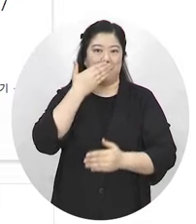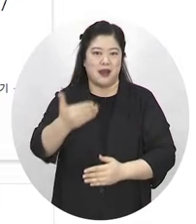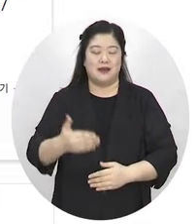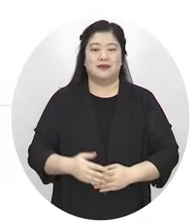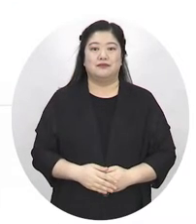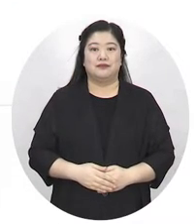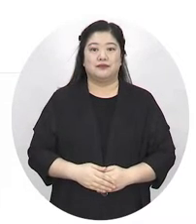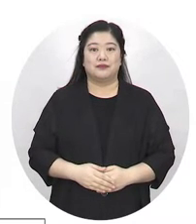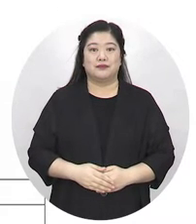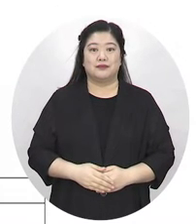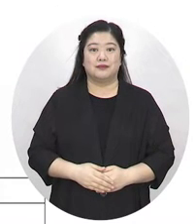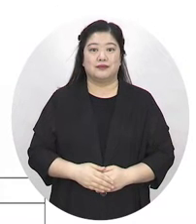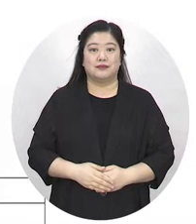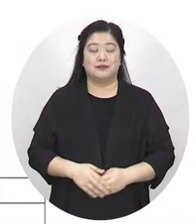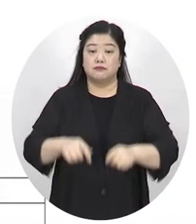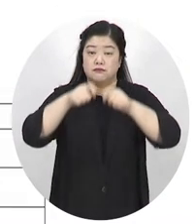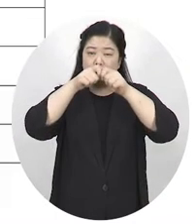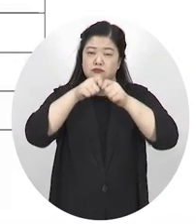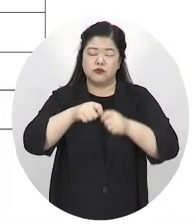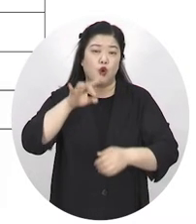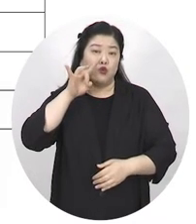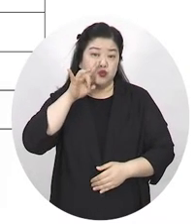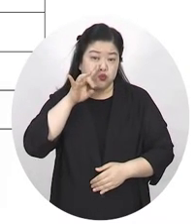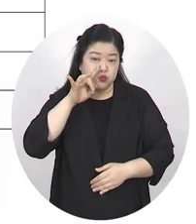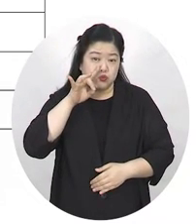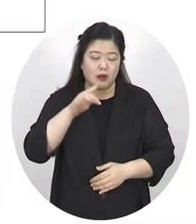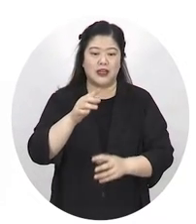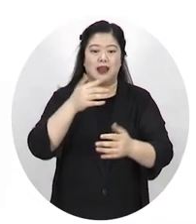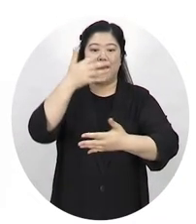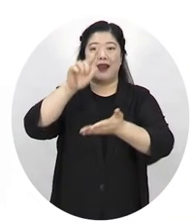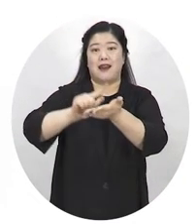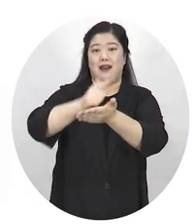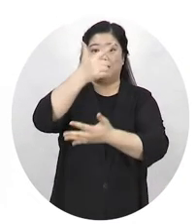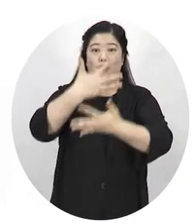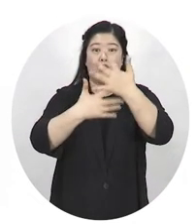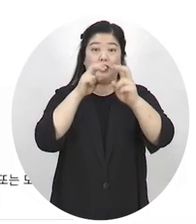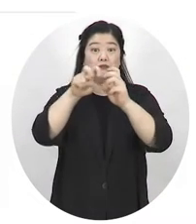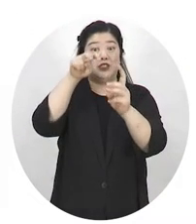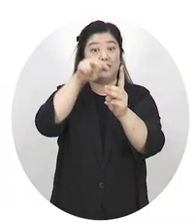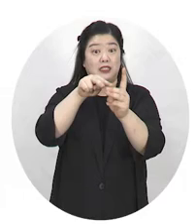미디어교육-수강신청에서 신청할 수 있습니다. 이번 강좌에 대한 자세한 내용은